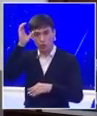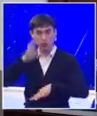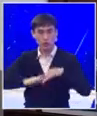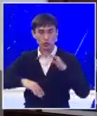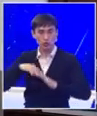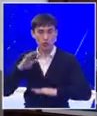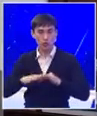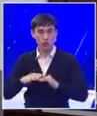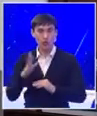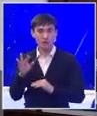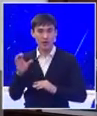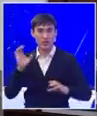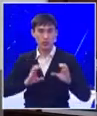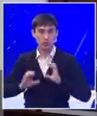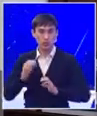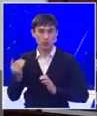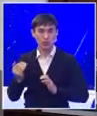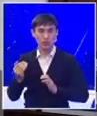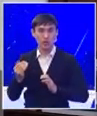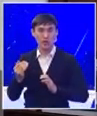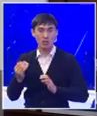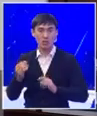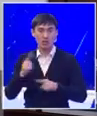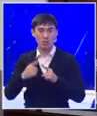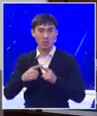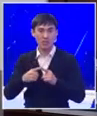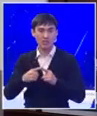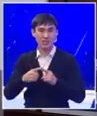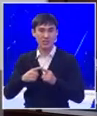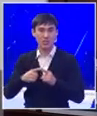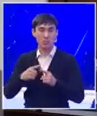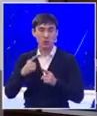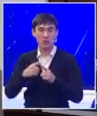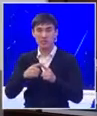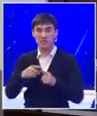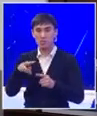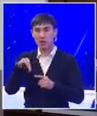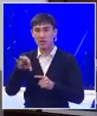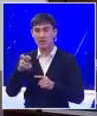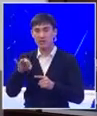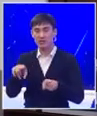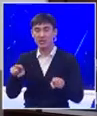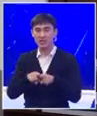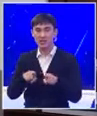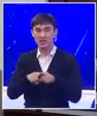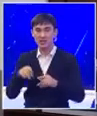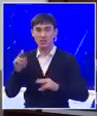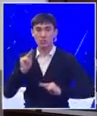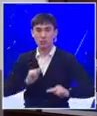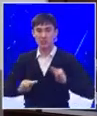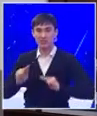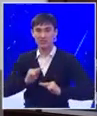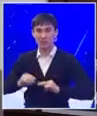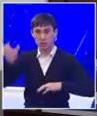в институте математики и математического моделирования а также преподаватели